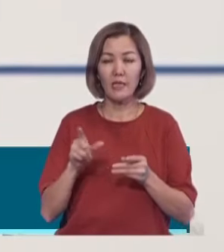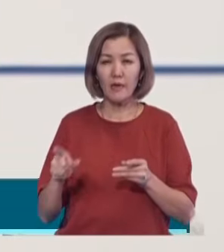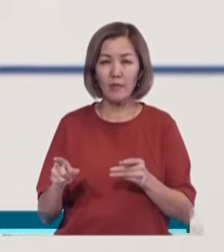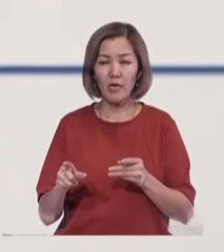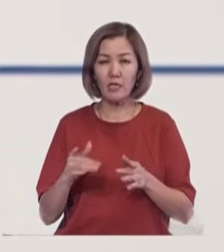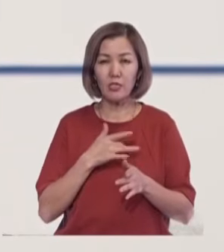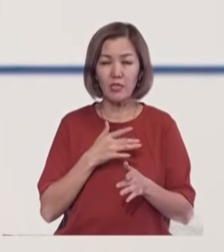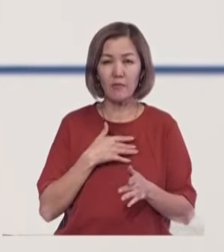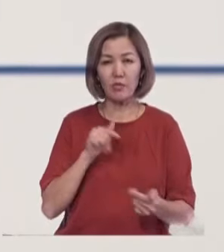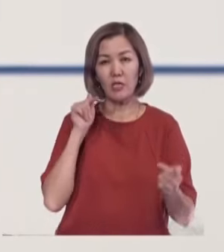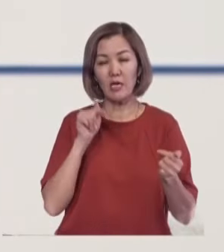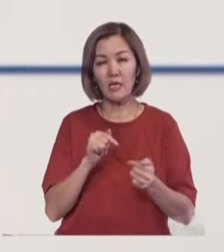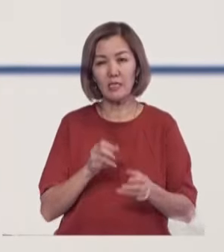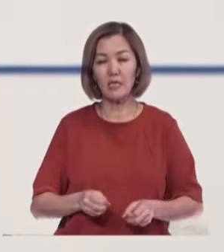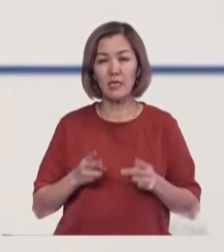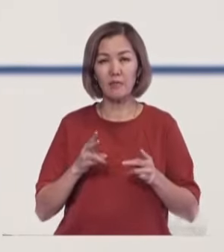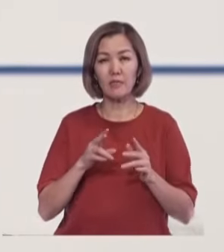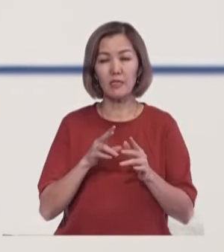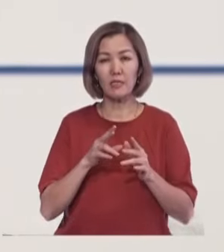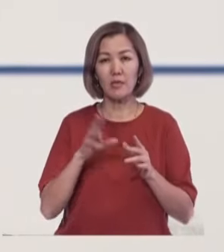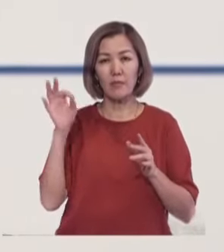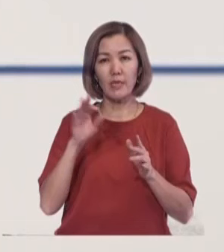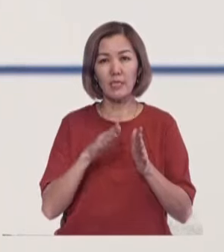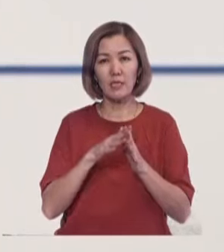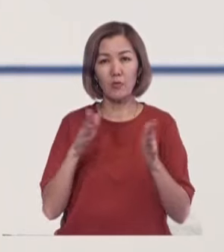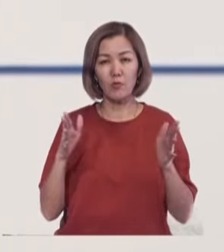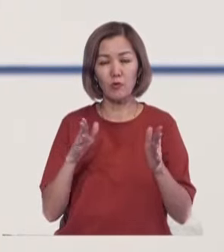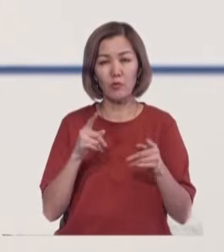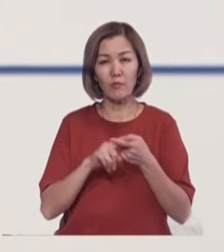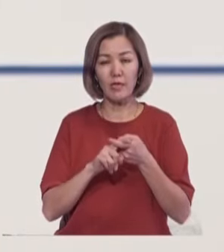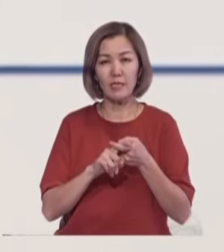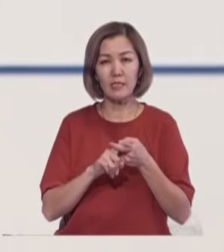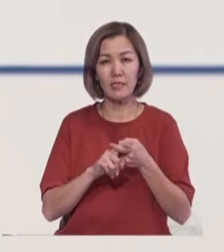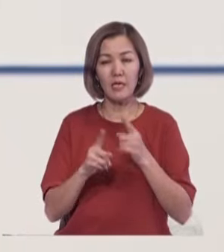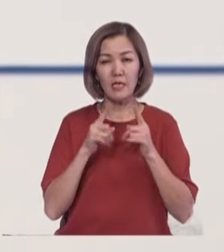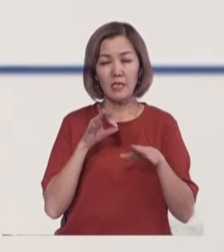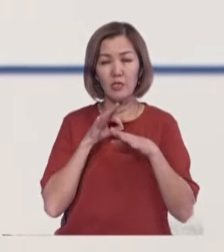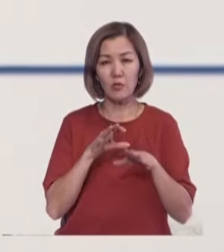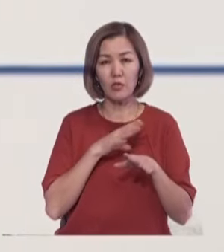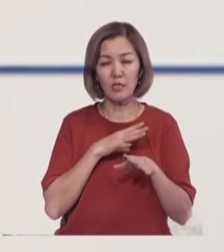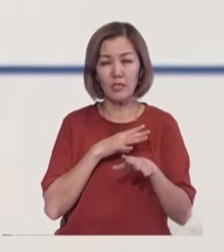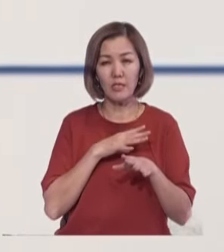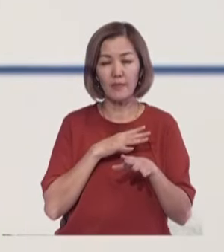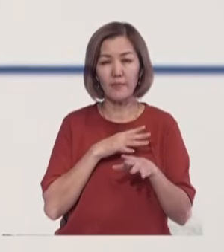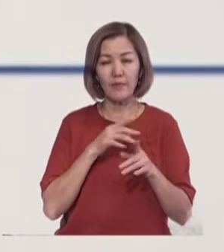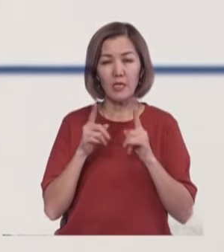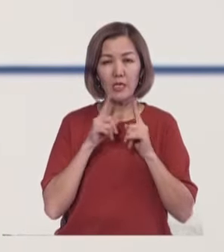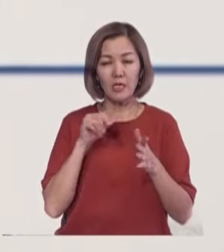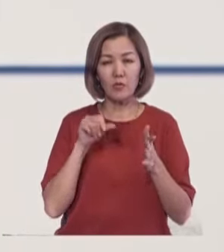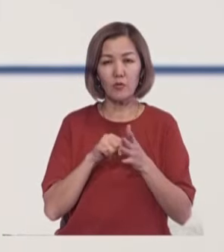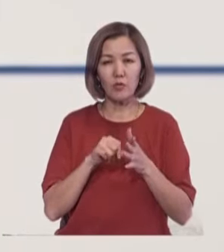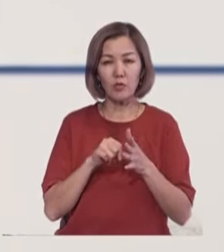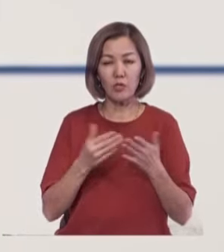жеке меншікке қарсы қылмыстардың өсуіне байланысты ведомство аралық кеңес өткізілді. Кеңес отырысында